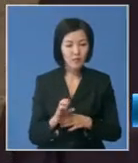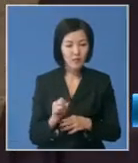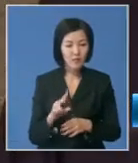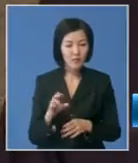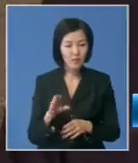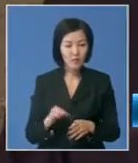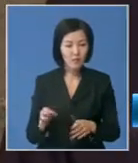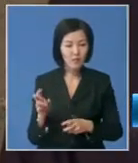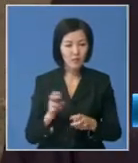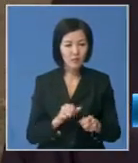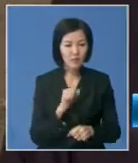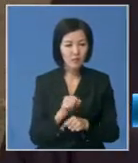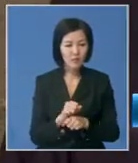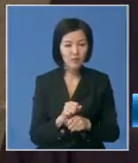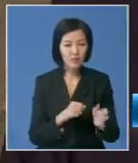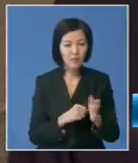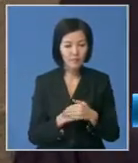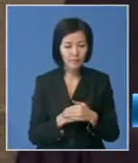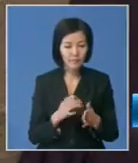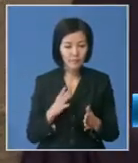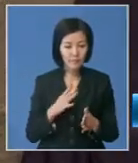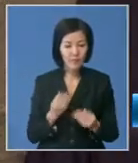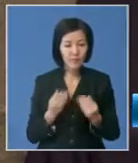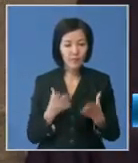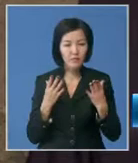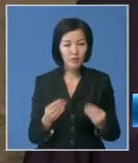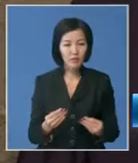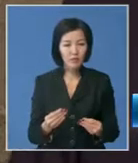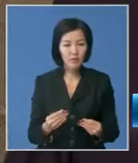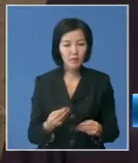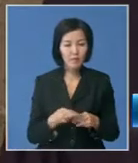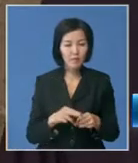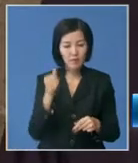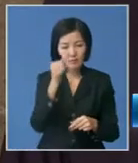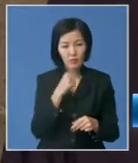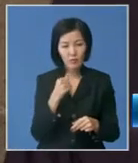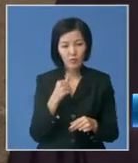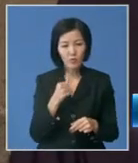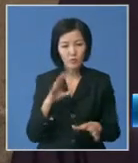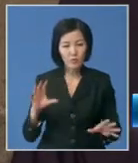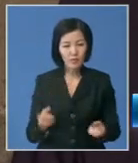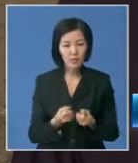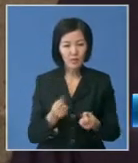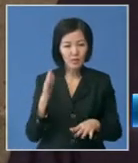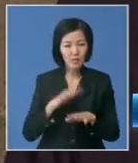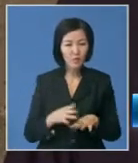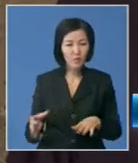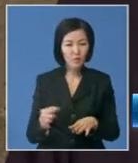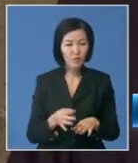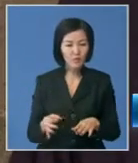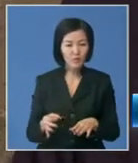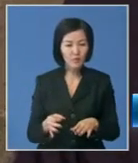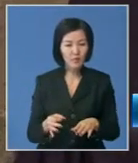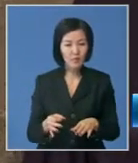простаивал в течение 20 лет на сегодняшний день в этом году благодаря поддержка акима области а